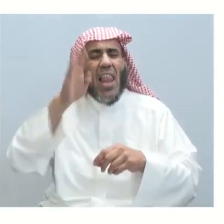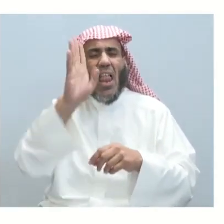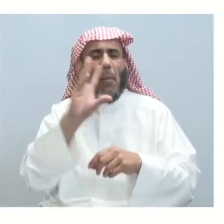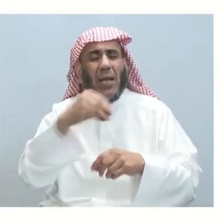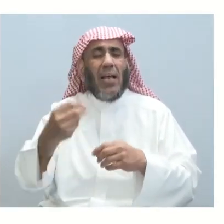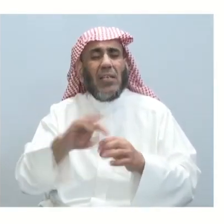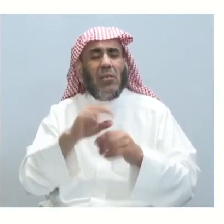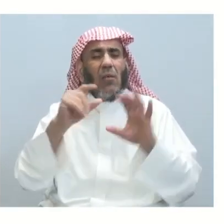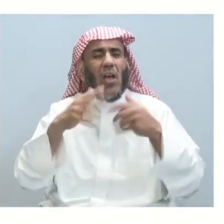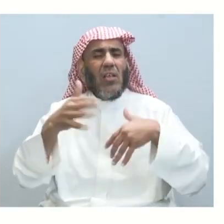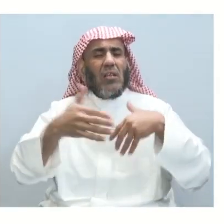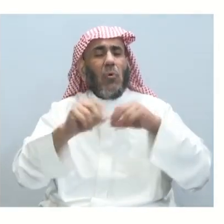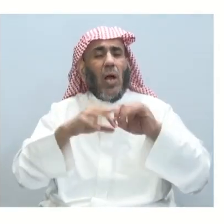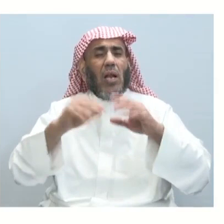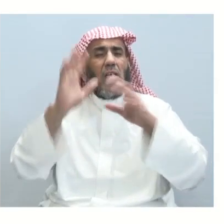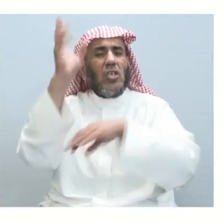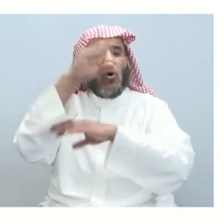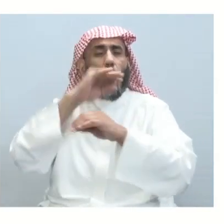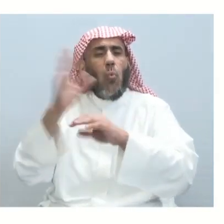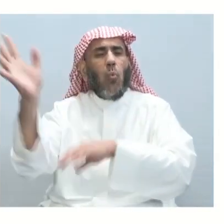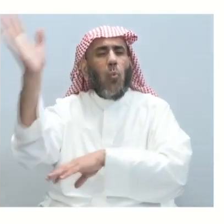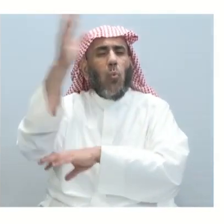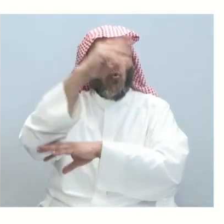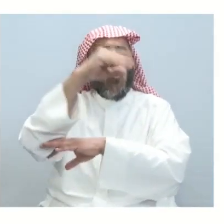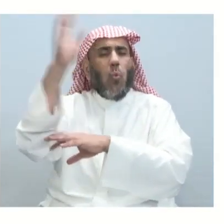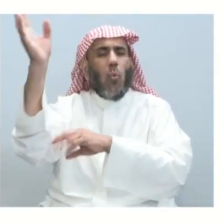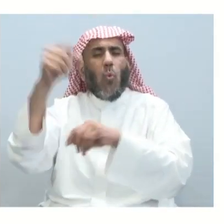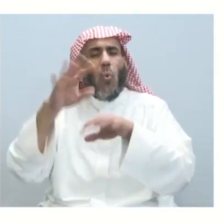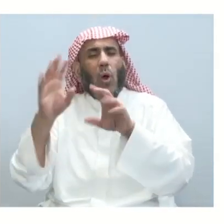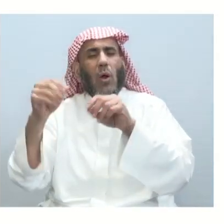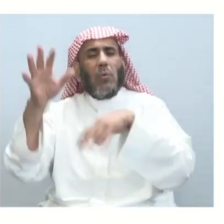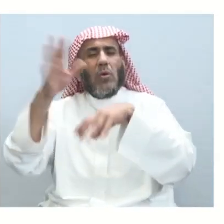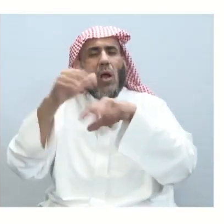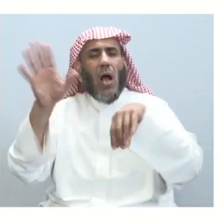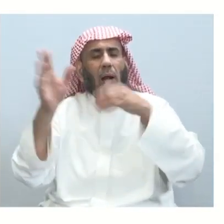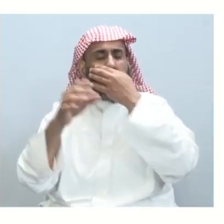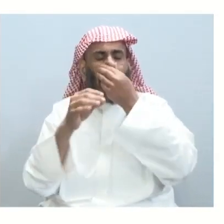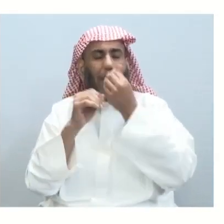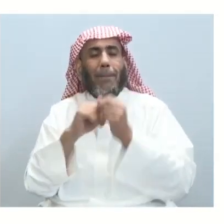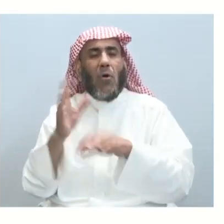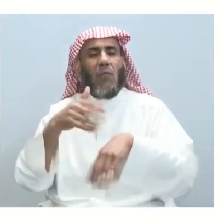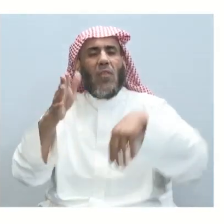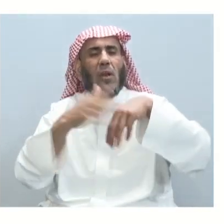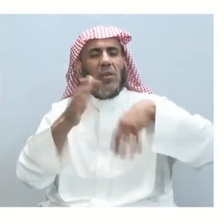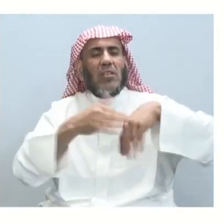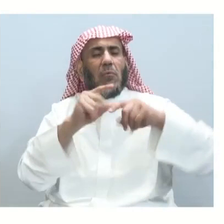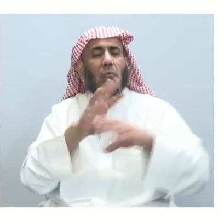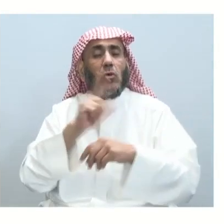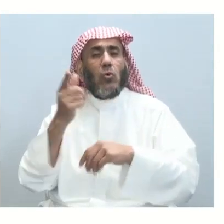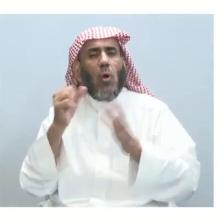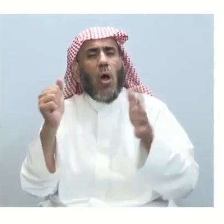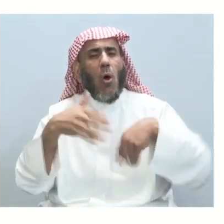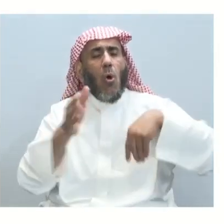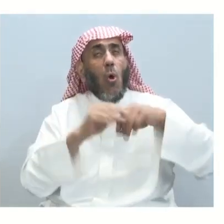طبل معلق على شجره وكلما هبت الريح على قضبان تلك الشجره حركتها فضربت الطبل فسمع له